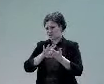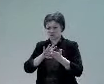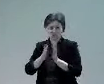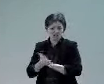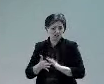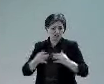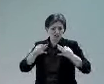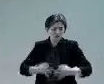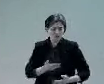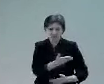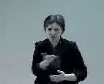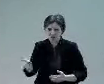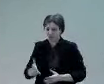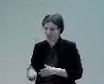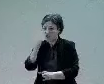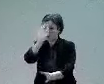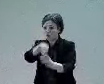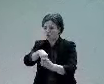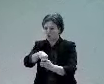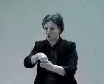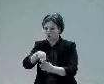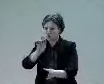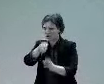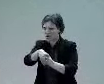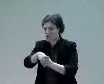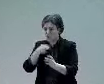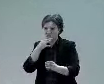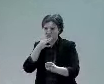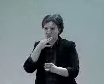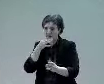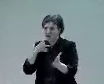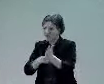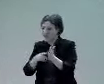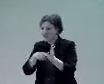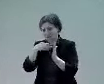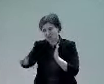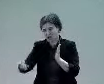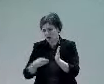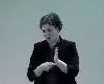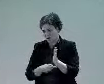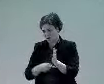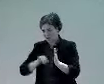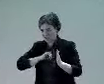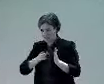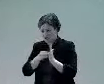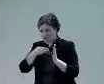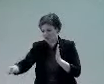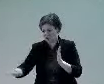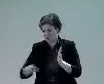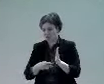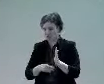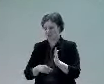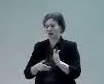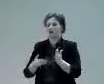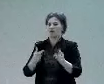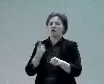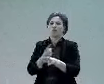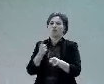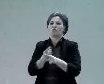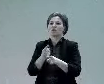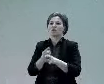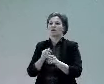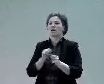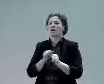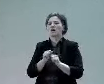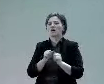non si è mai fatta inclusione negando il riconoscimento di diritti e di identità. Abbandonando invece la strada dell'accordo coi